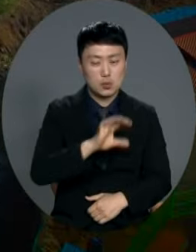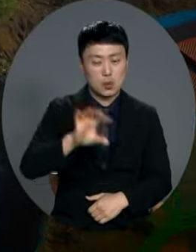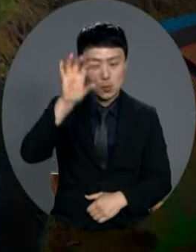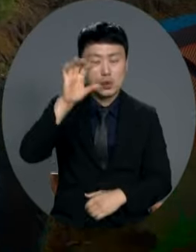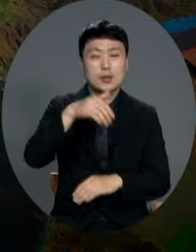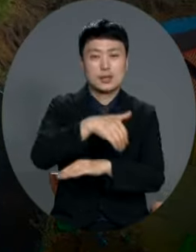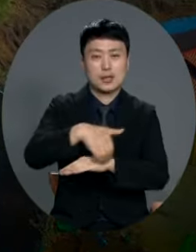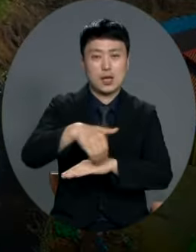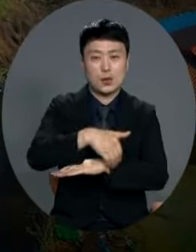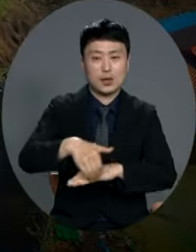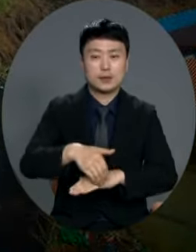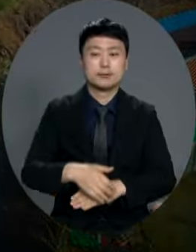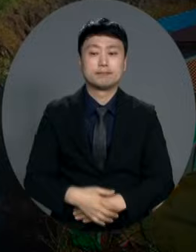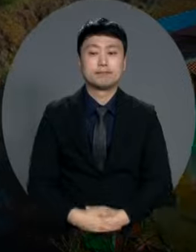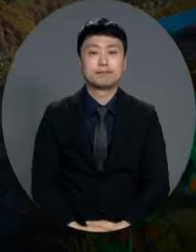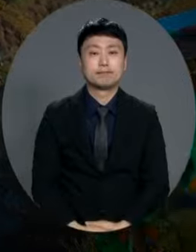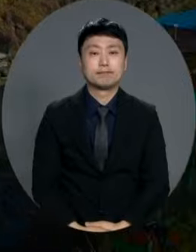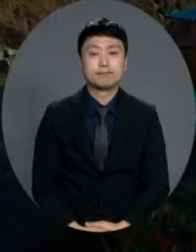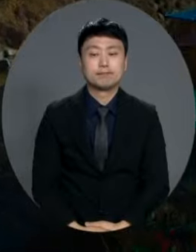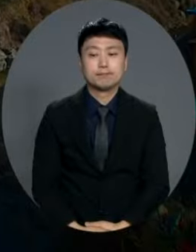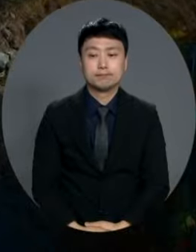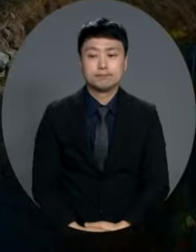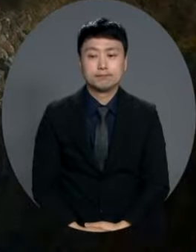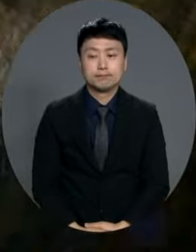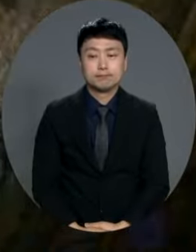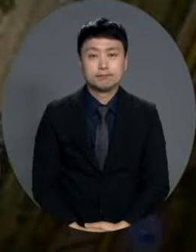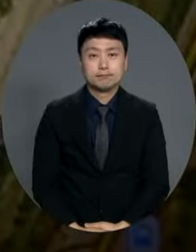밝혔습니다 MBC 뉴스 한태현 있니다